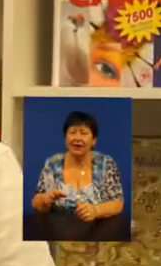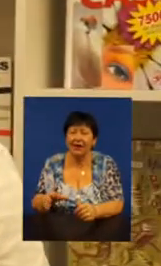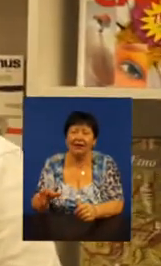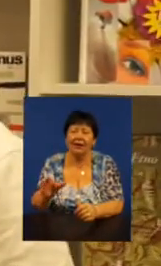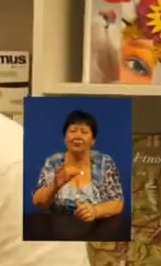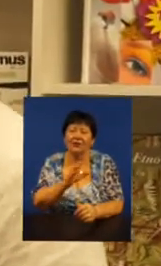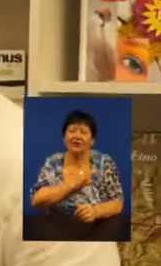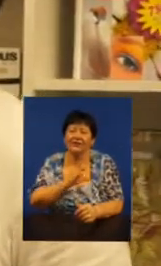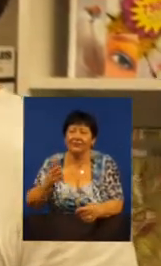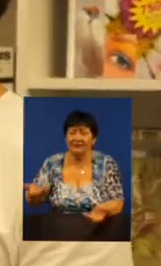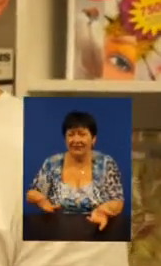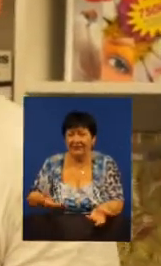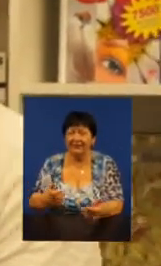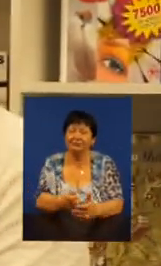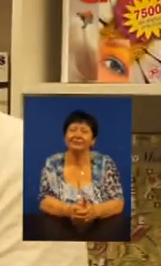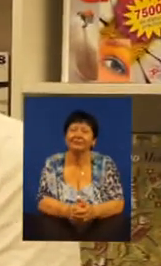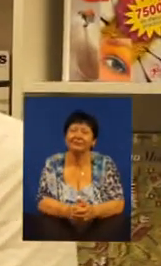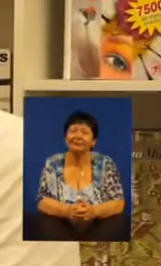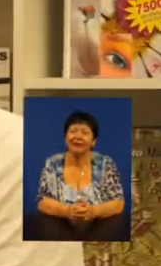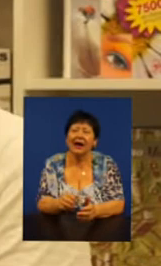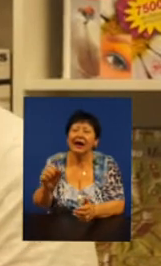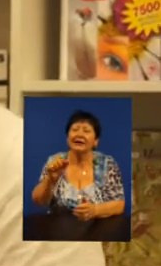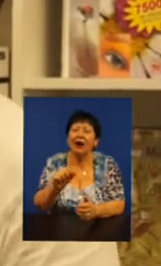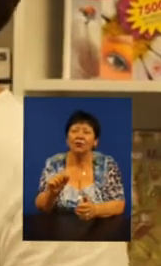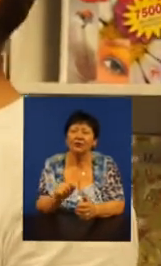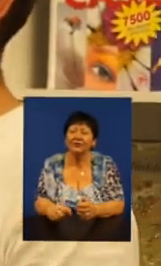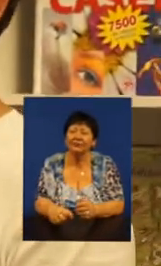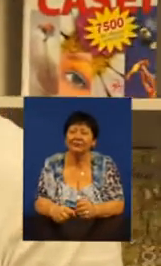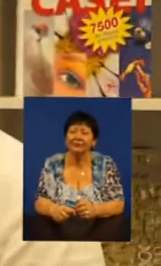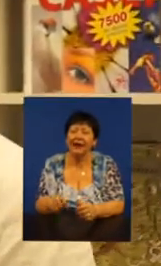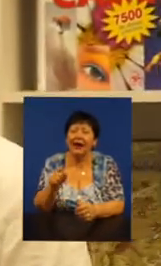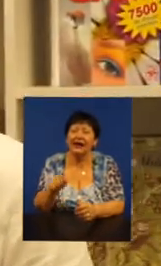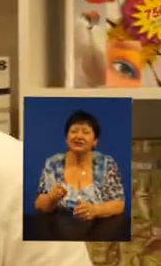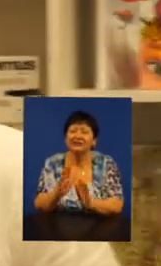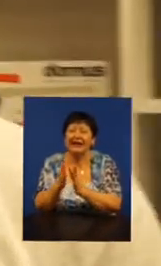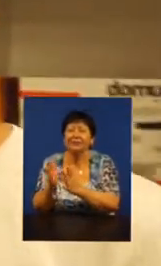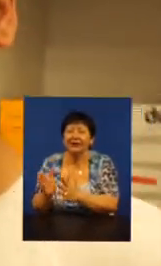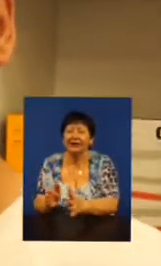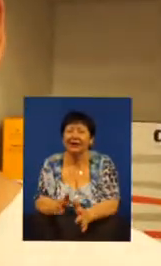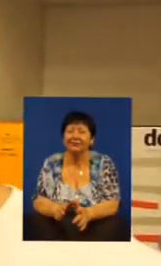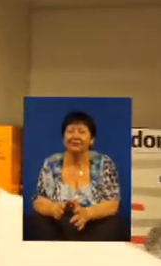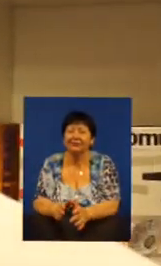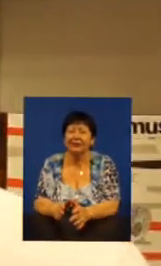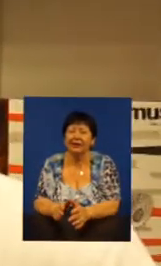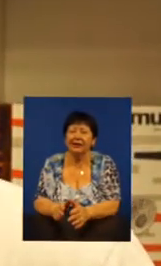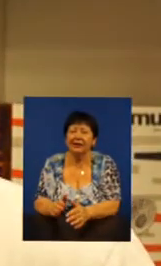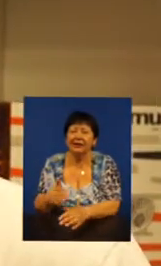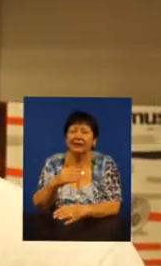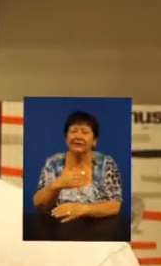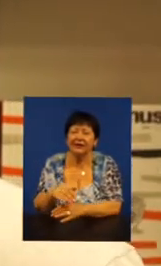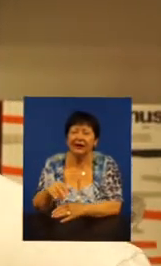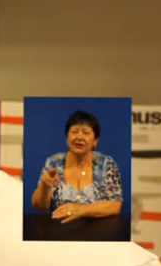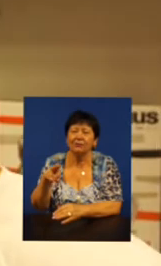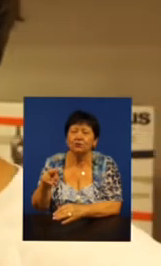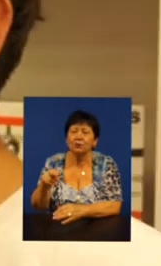viața. În luna august, aici la librăria Bestseller din strada Pușkin 35